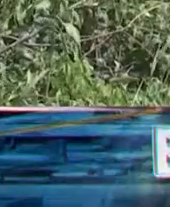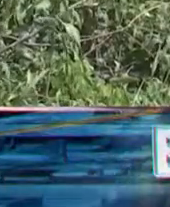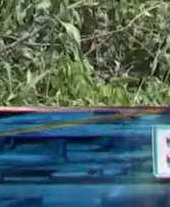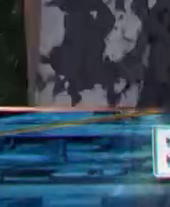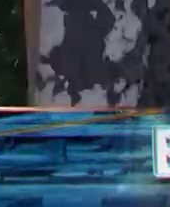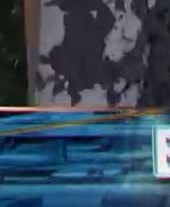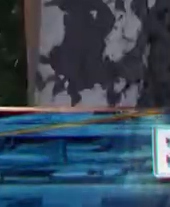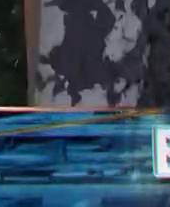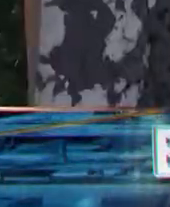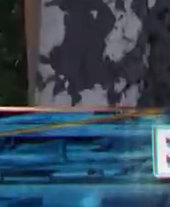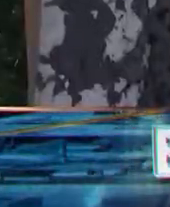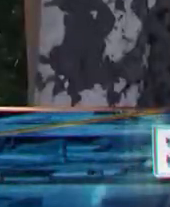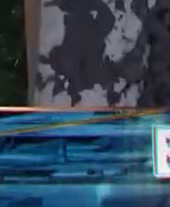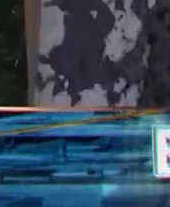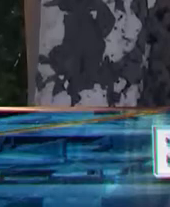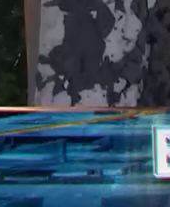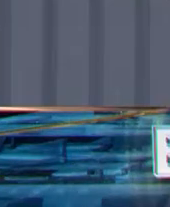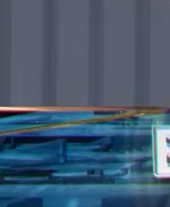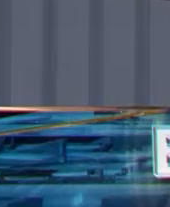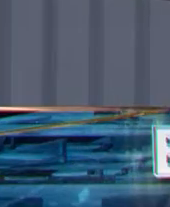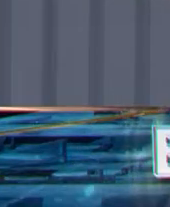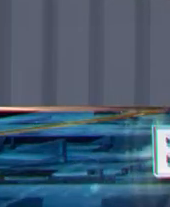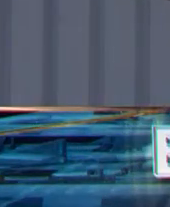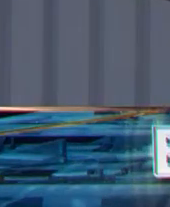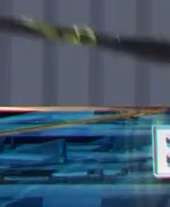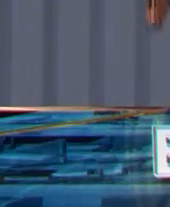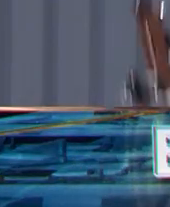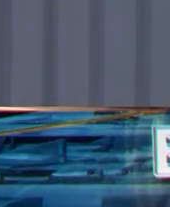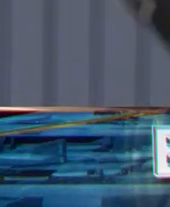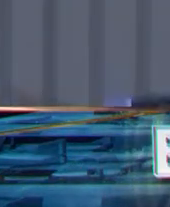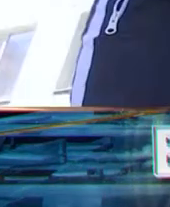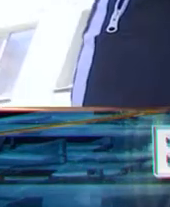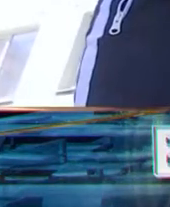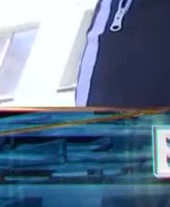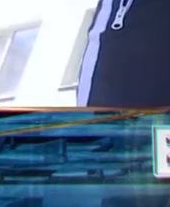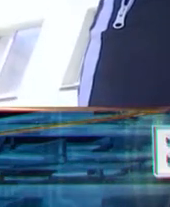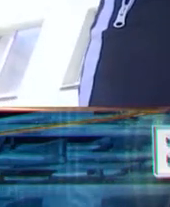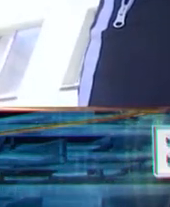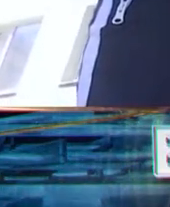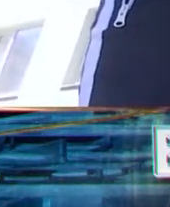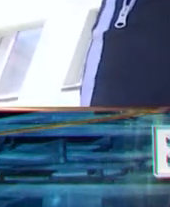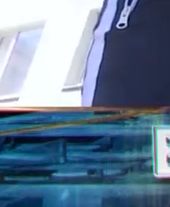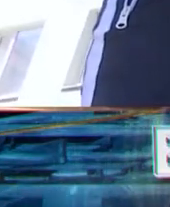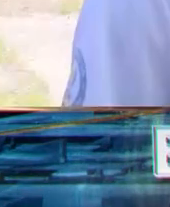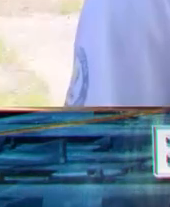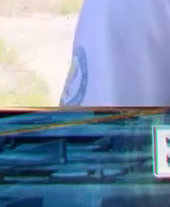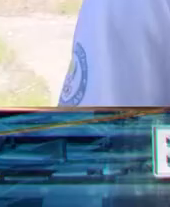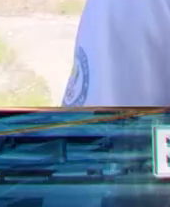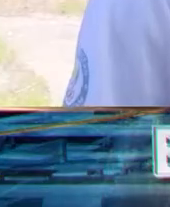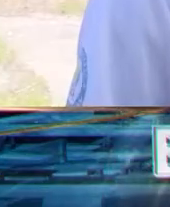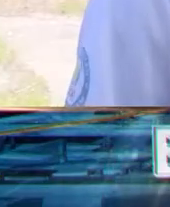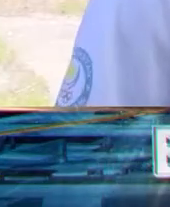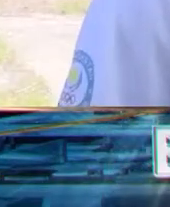Жетісулық садағатушылар Қазақстан біріншілігіне дайындалып жатыр. Республикалық чемпионат тамыз қыркүйек айына жоспарланған. Қазіргі